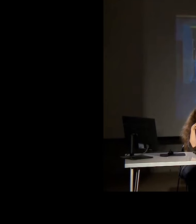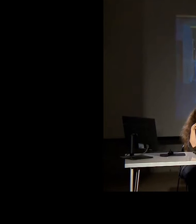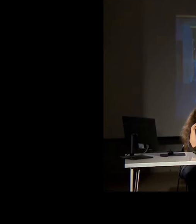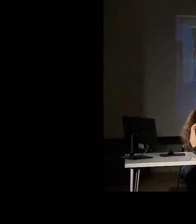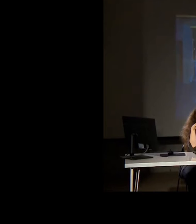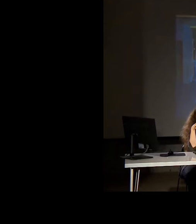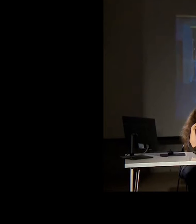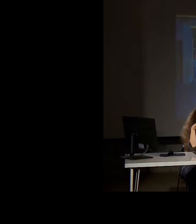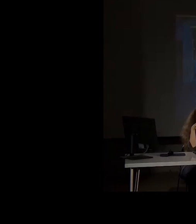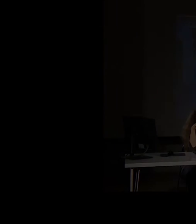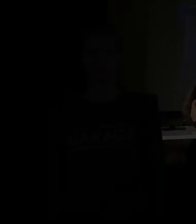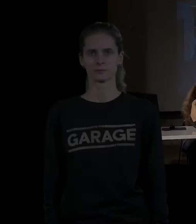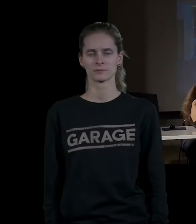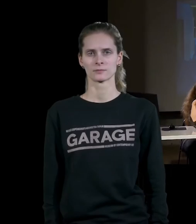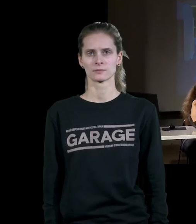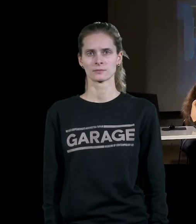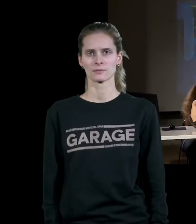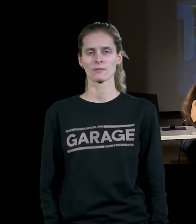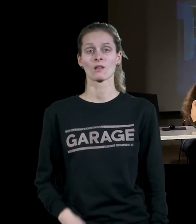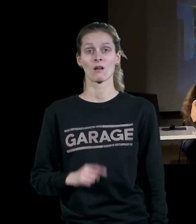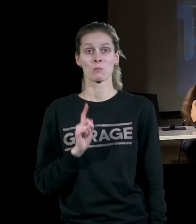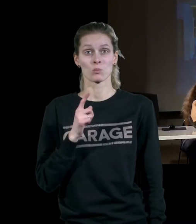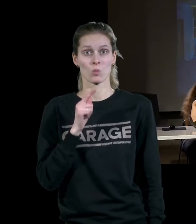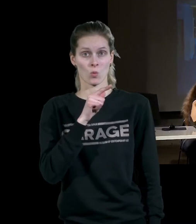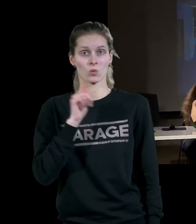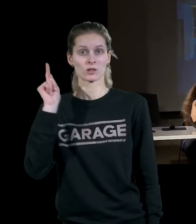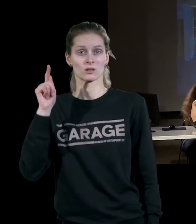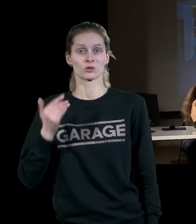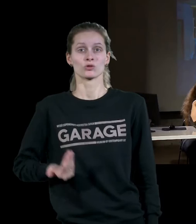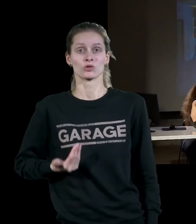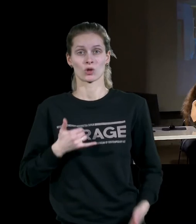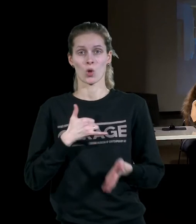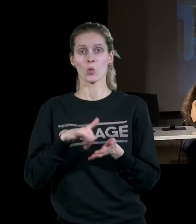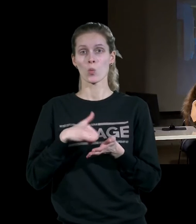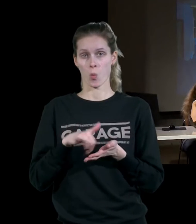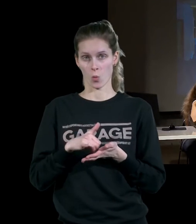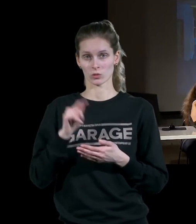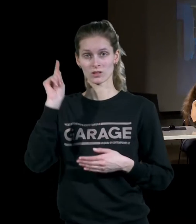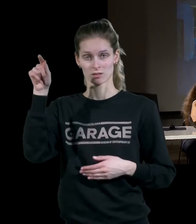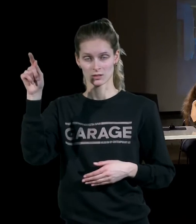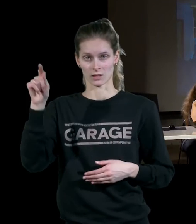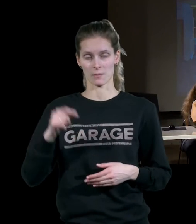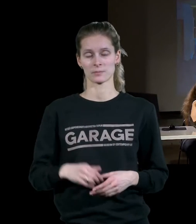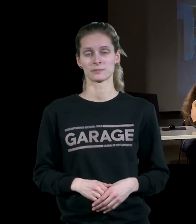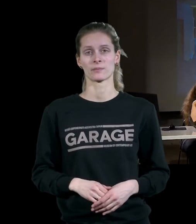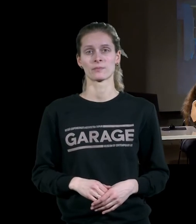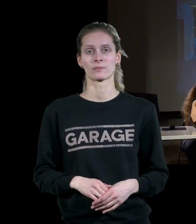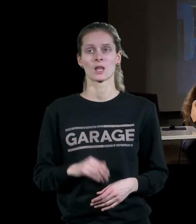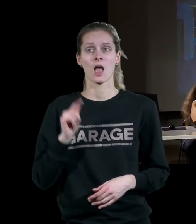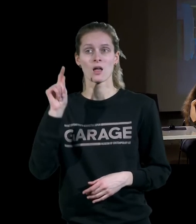не считываются. Жил он тогда в Нью-Йорке, которая была средоточием интеллектуальной и художественной